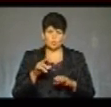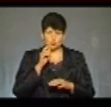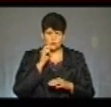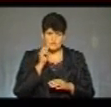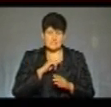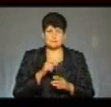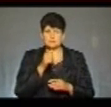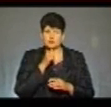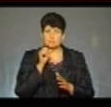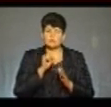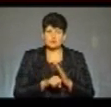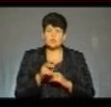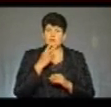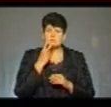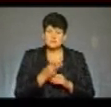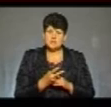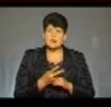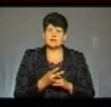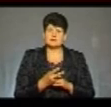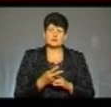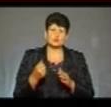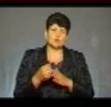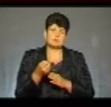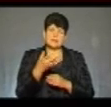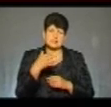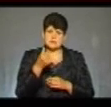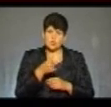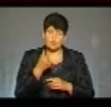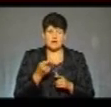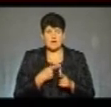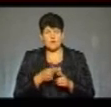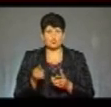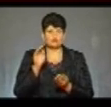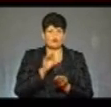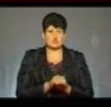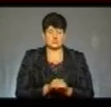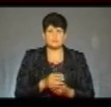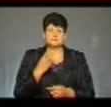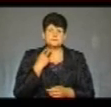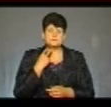на вбивство», що передбачає ув'язнення до 15 років чи довічне ув'язнення.